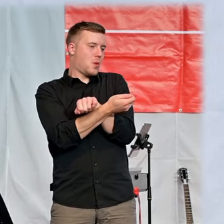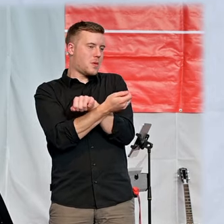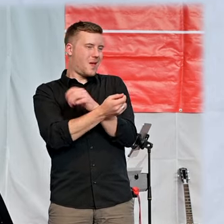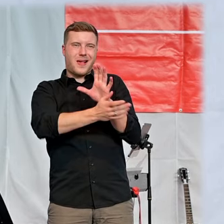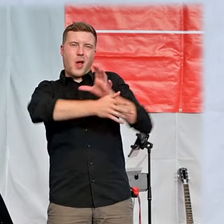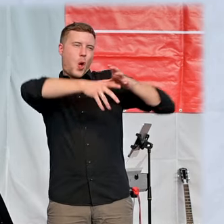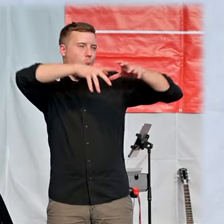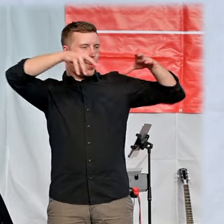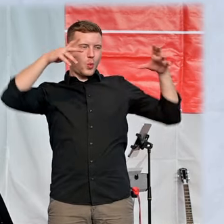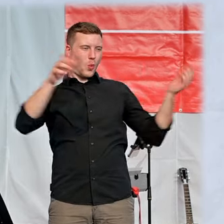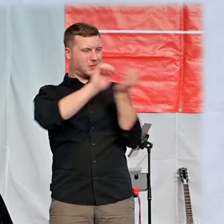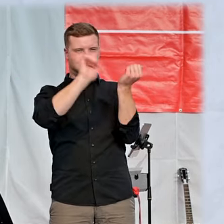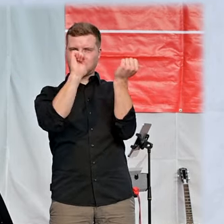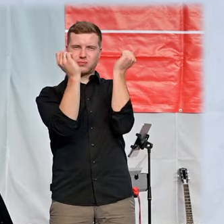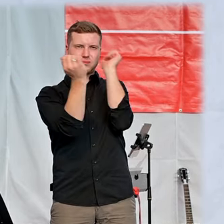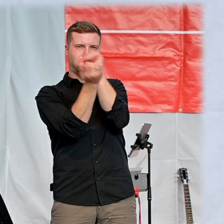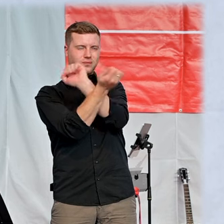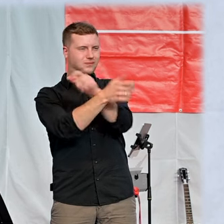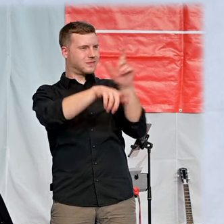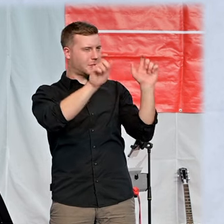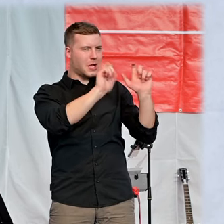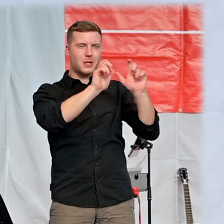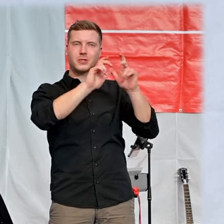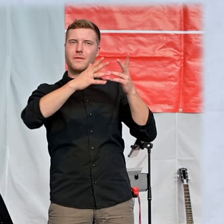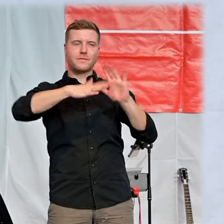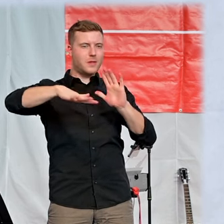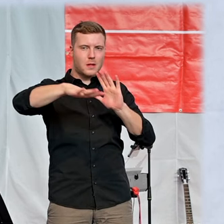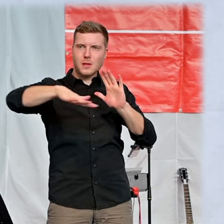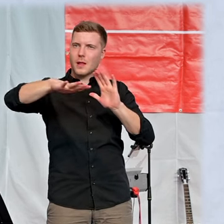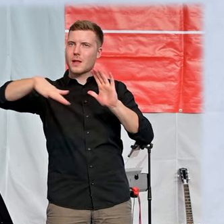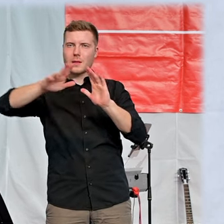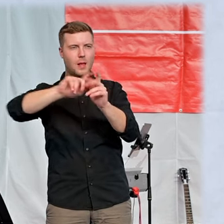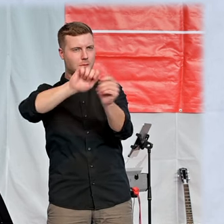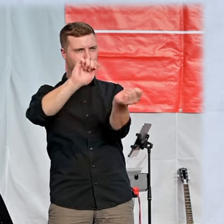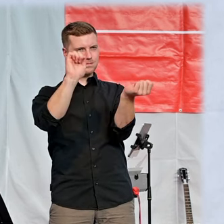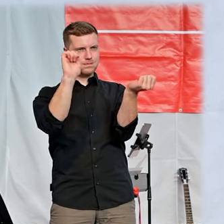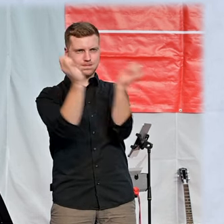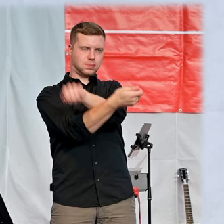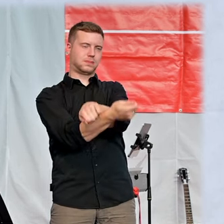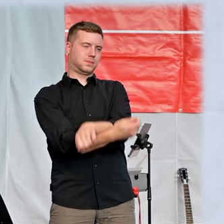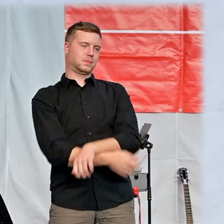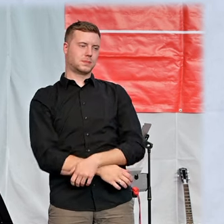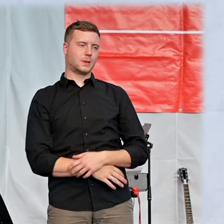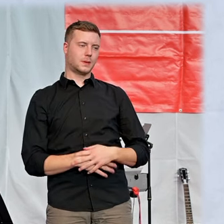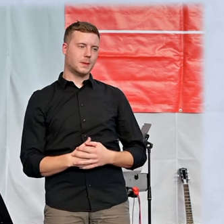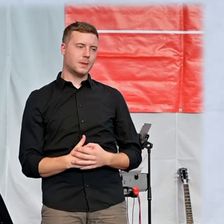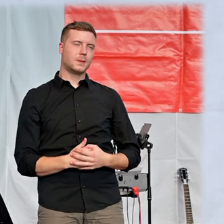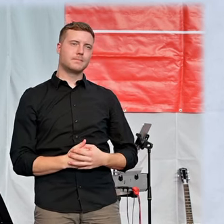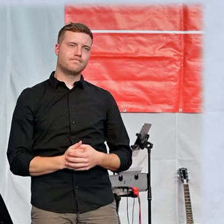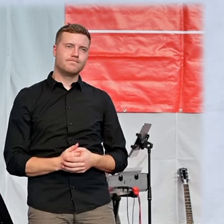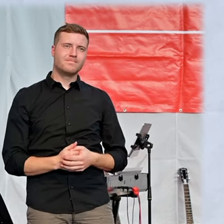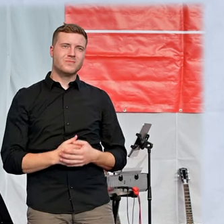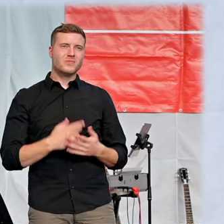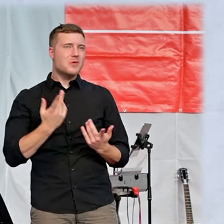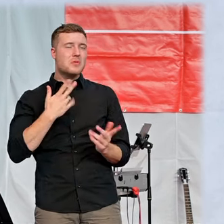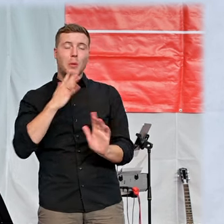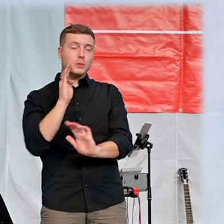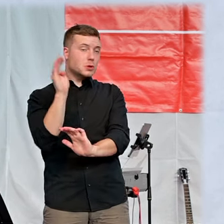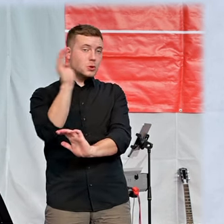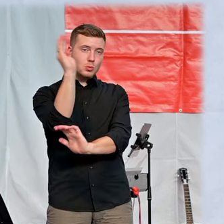radikales, substanzielles Nachdenken, wie wir überhaupt auf dieser Erde weiterleben wollen und